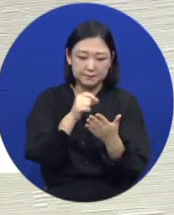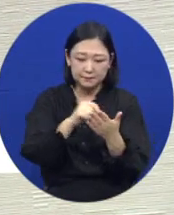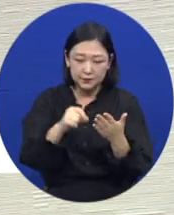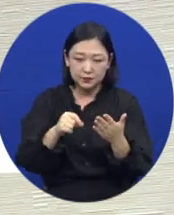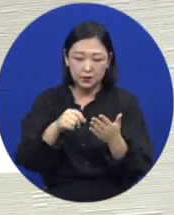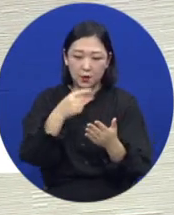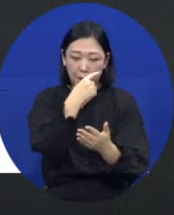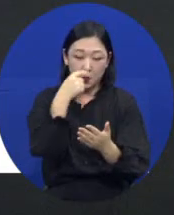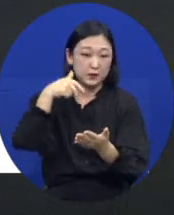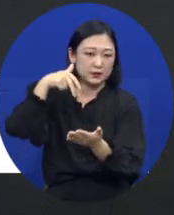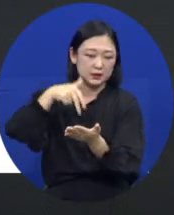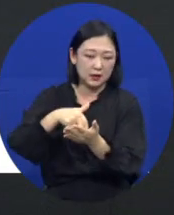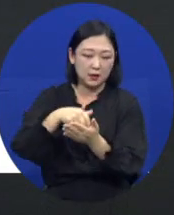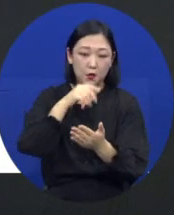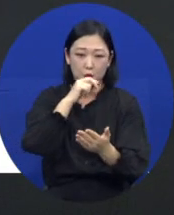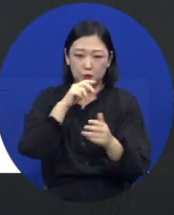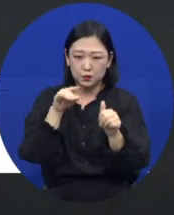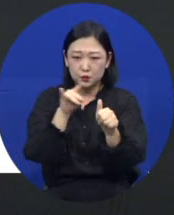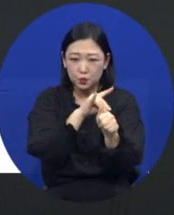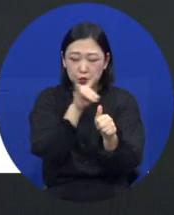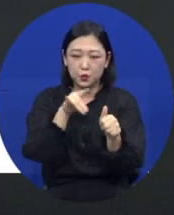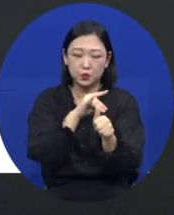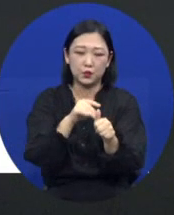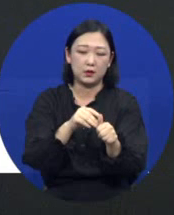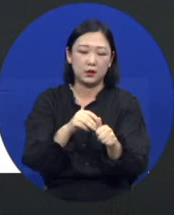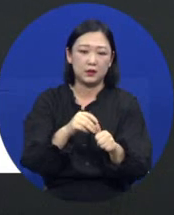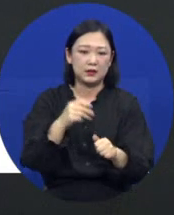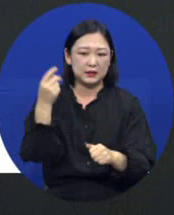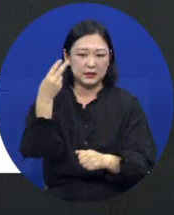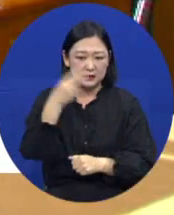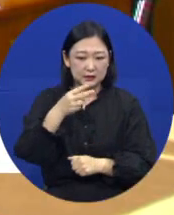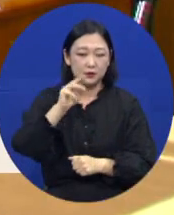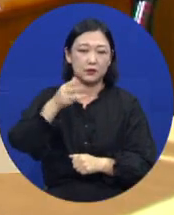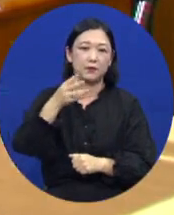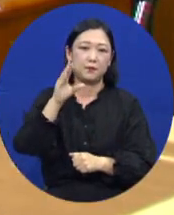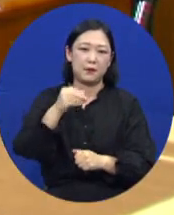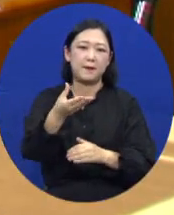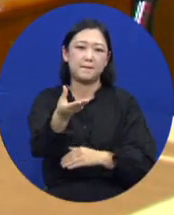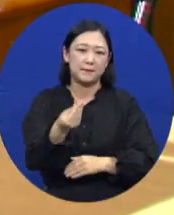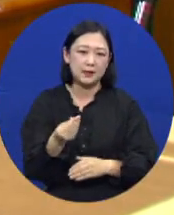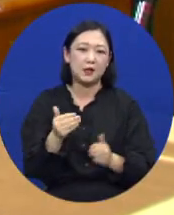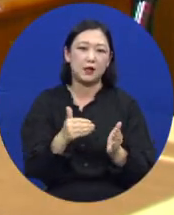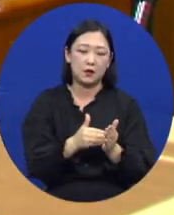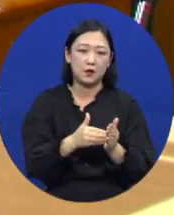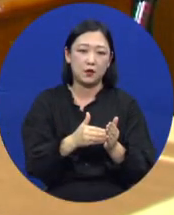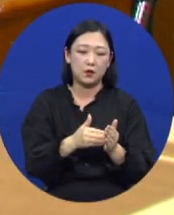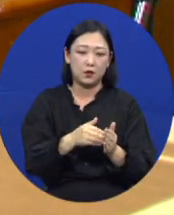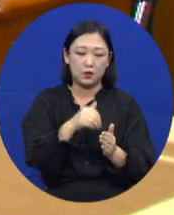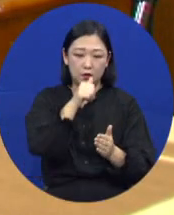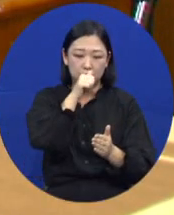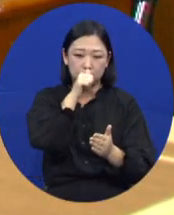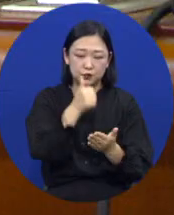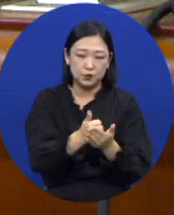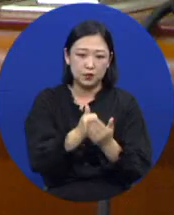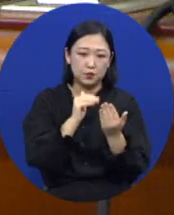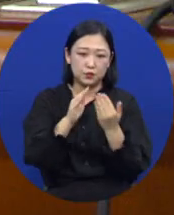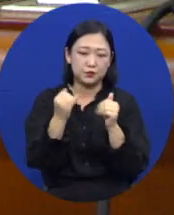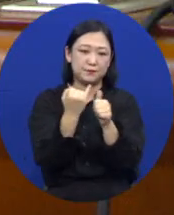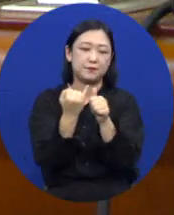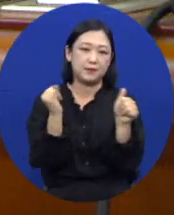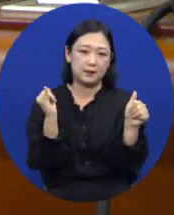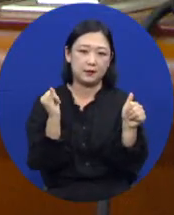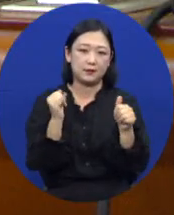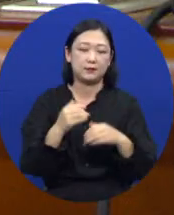선 것처럼 속여 8차례에 걸쳐 지인들에게 2천 300만원을 빌렸고 범행 직후 이혼한 것으로